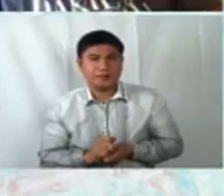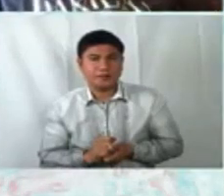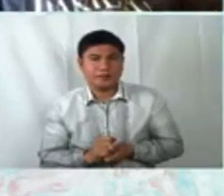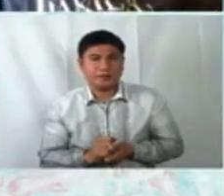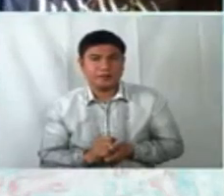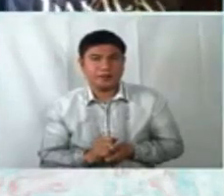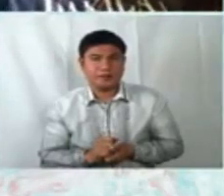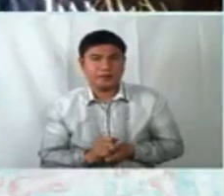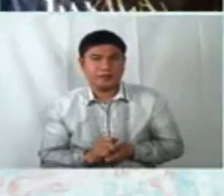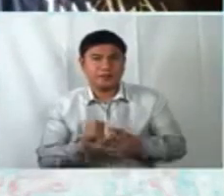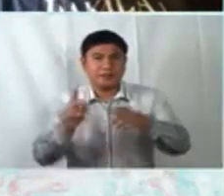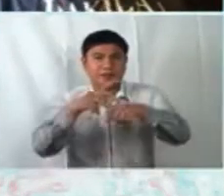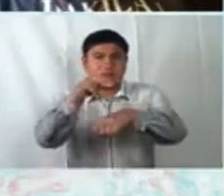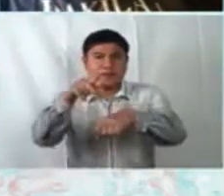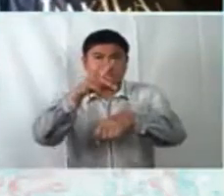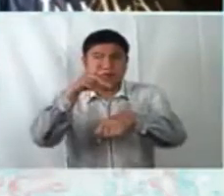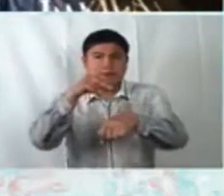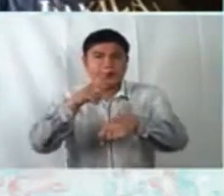Philippine